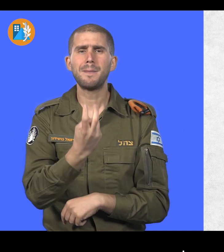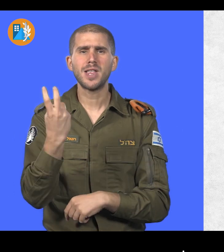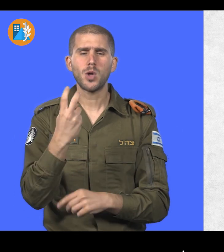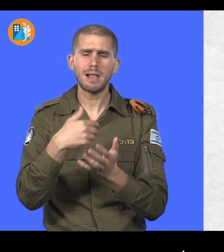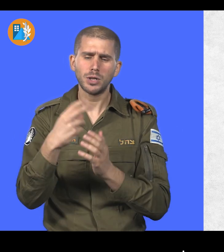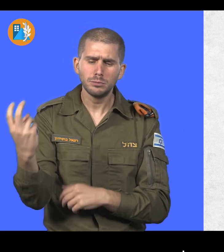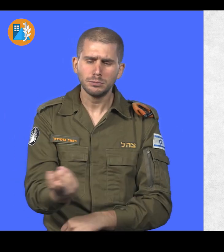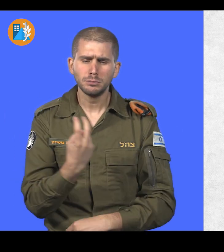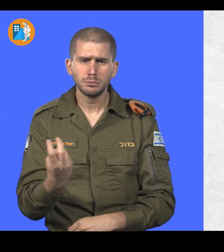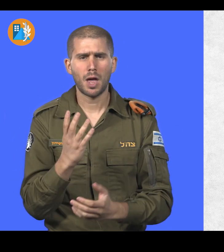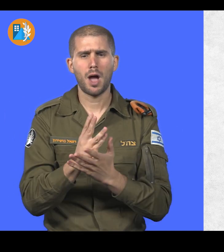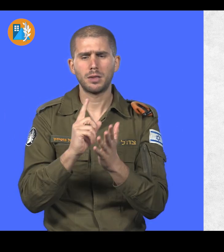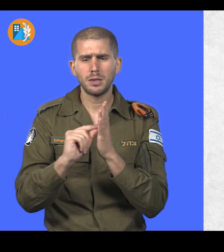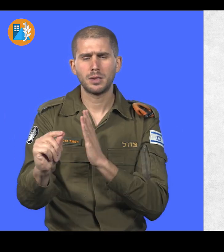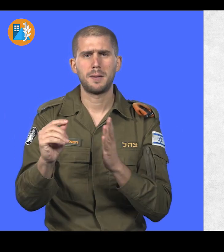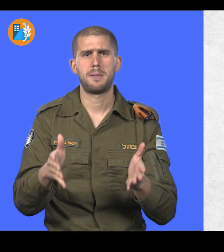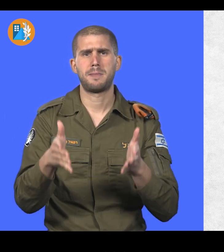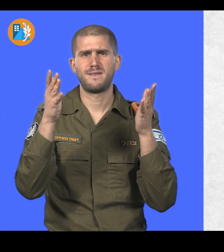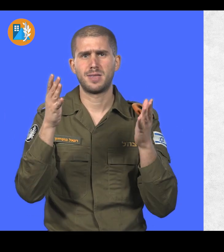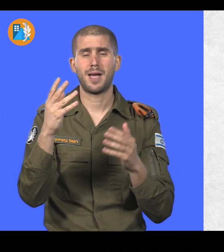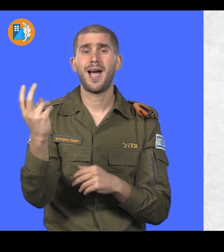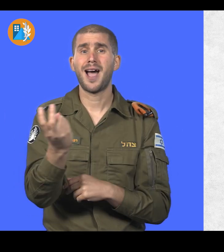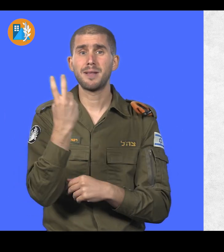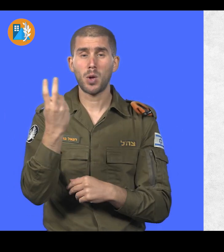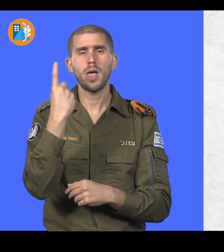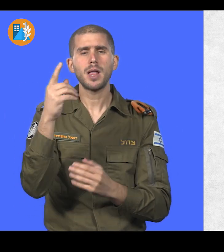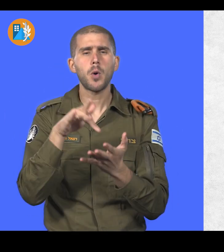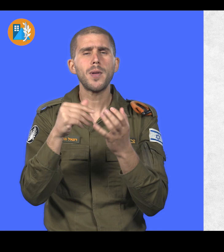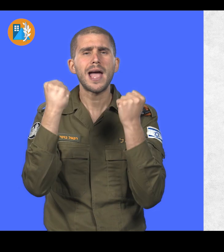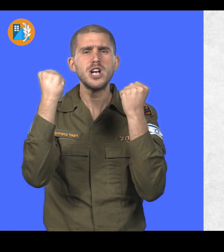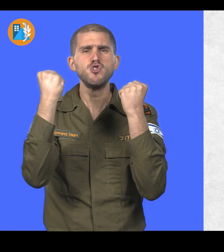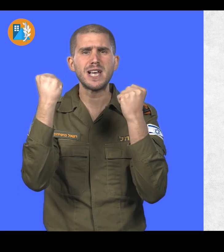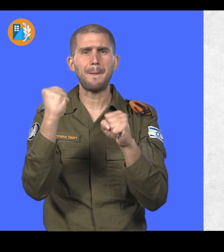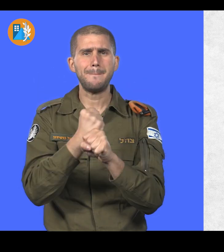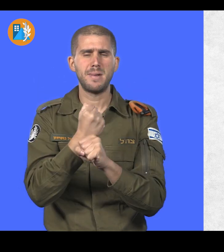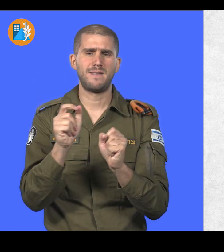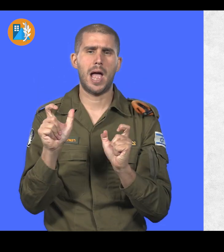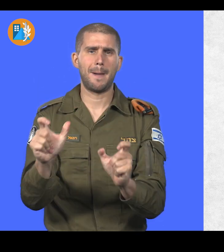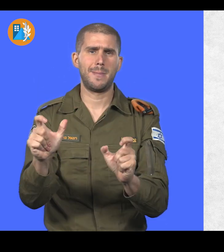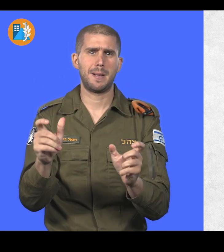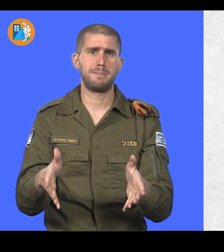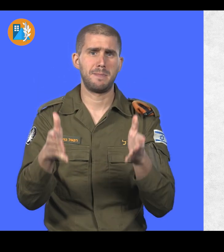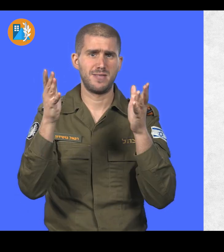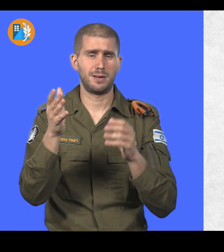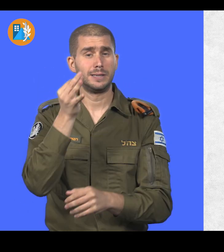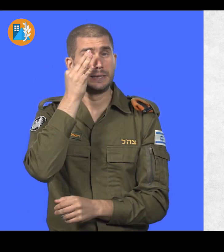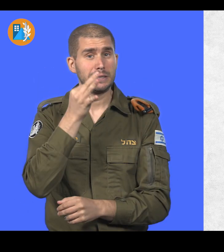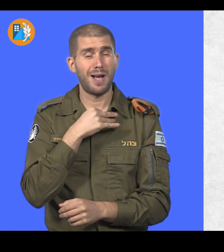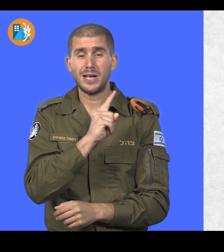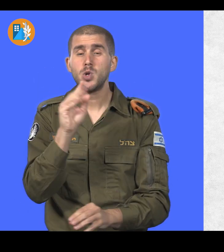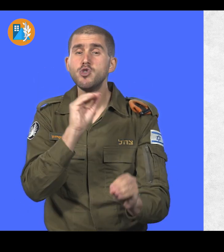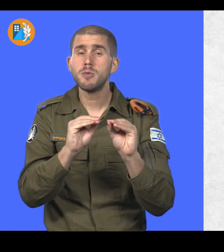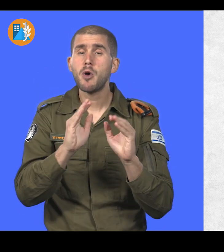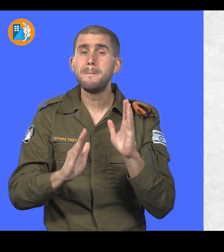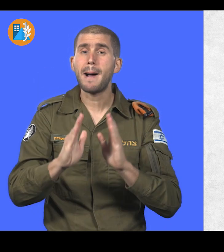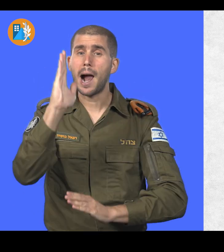המדרגות ולהמשיך לרדת עד ליציאה מהבניין. חדר המדרגות הוא אחד החלקים הקשיחים והעמידים בבניין. שימו לב, אין